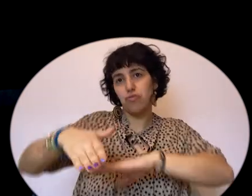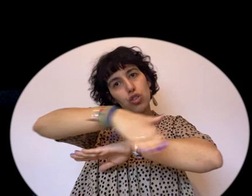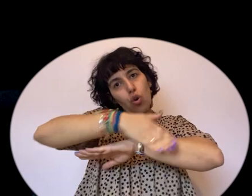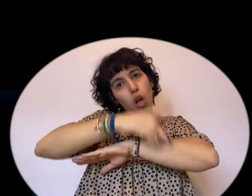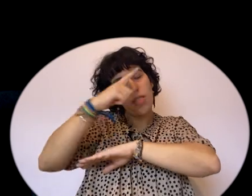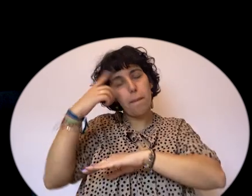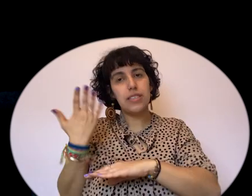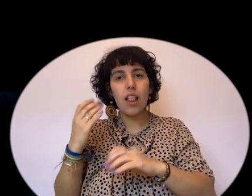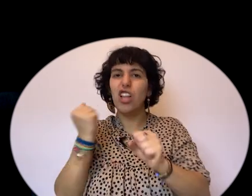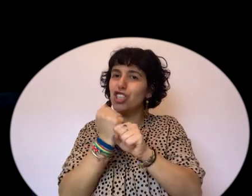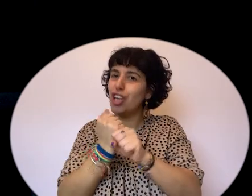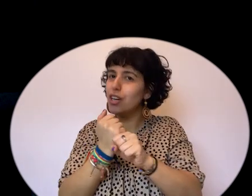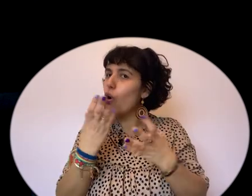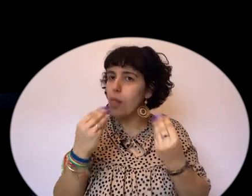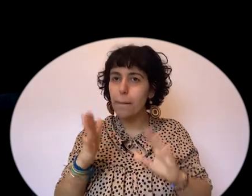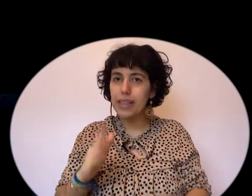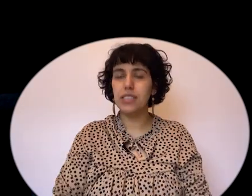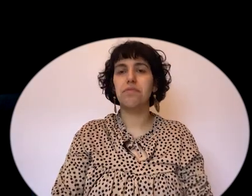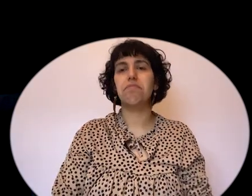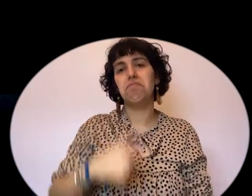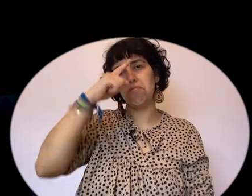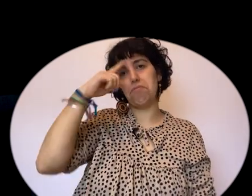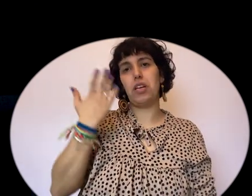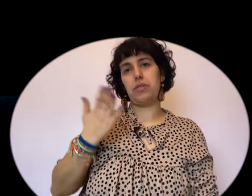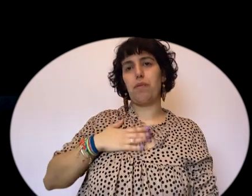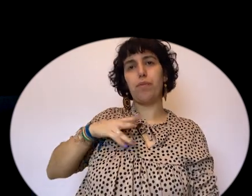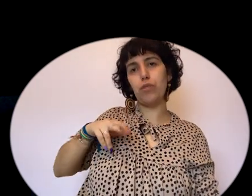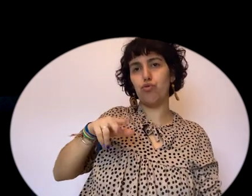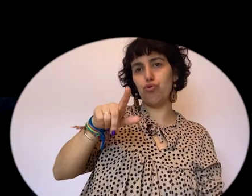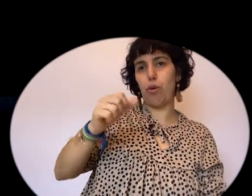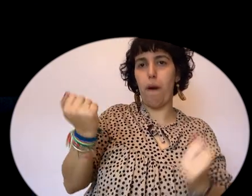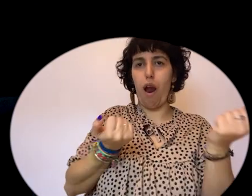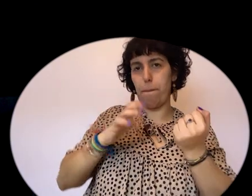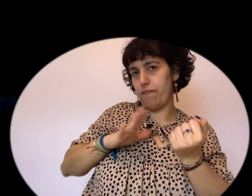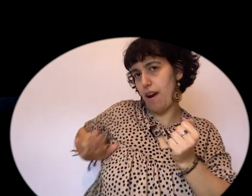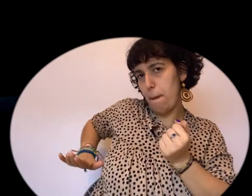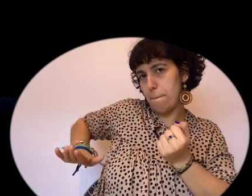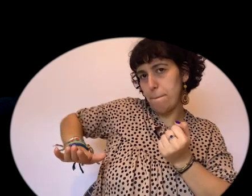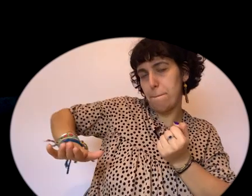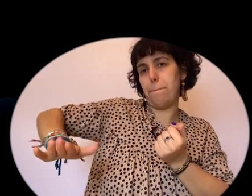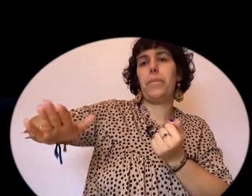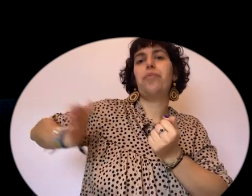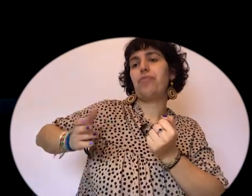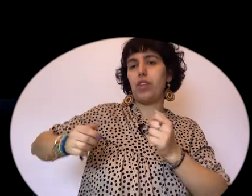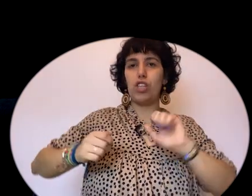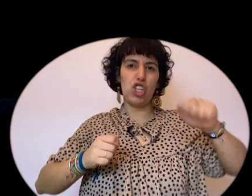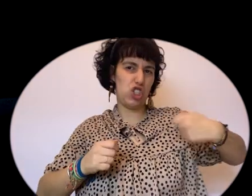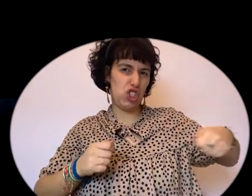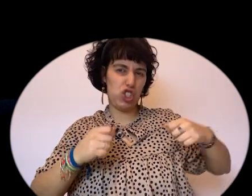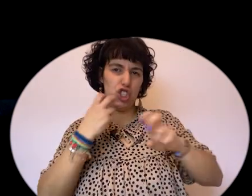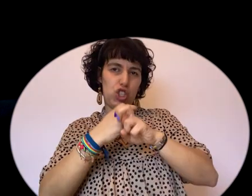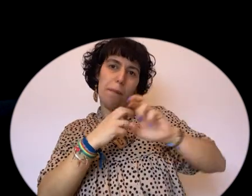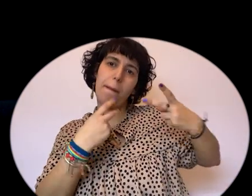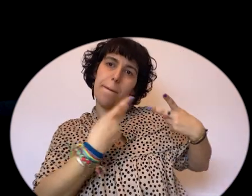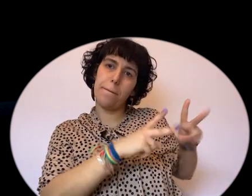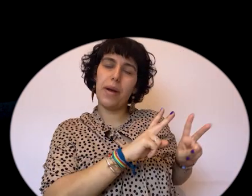başka bir şey olabilir sokakta yapsanız mesela taş çok caydırıcı olabilir Çünkü arabayla sizin yanınıza yanaşıp camı açıp